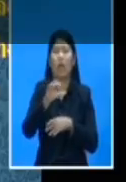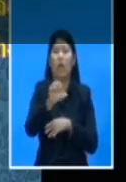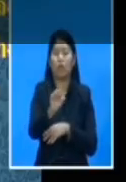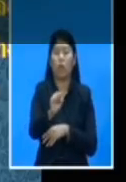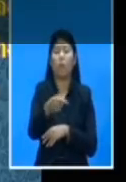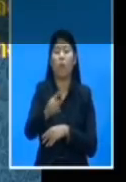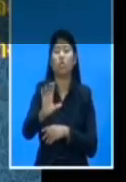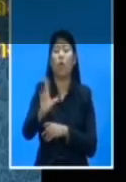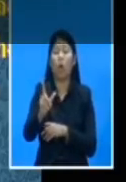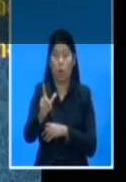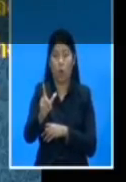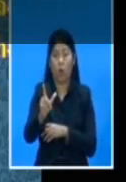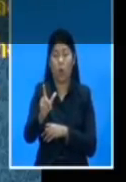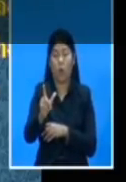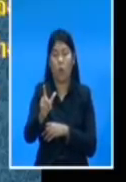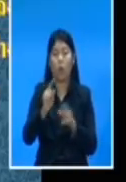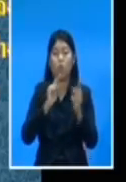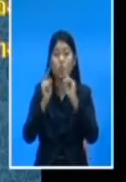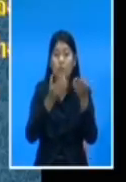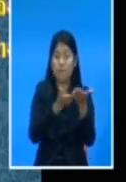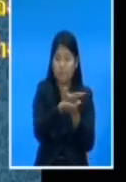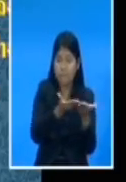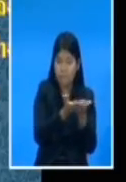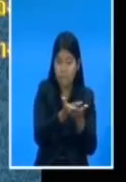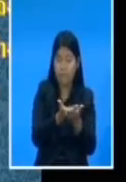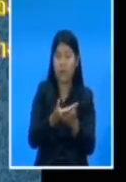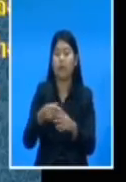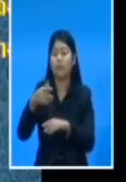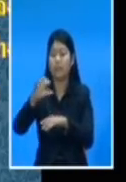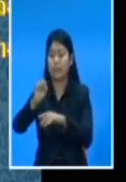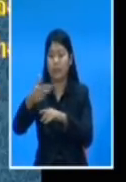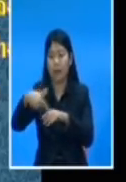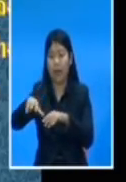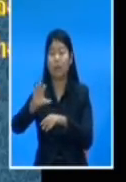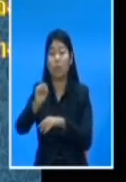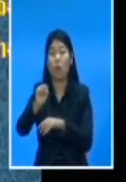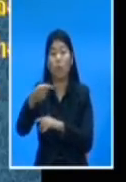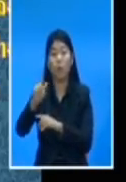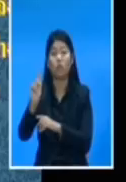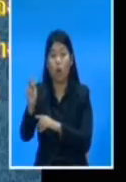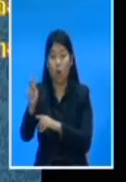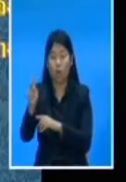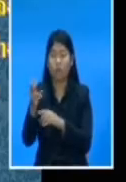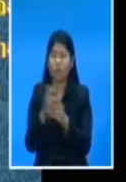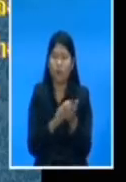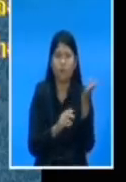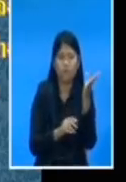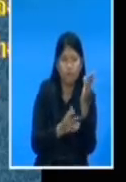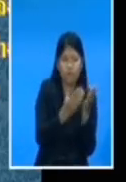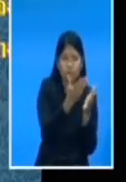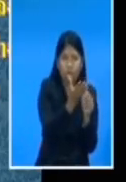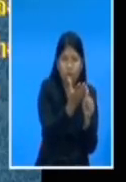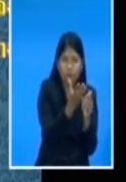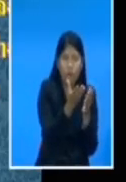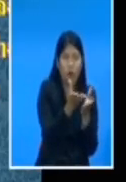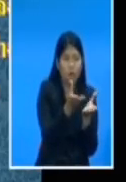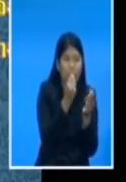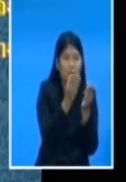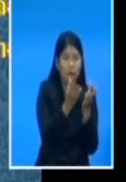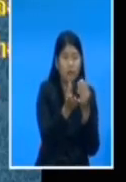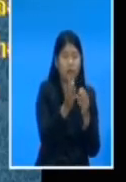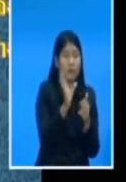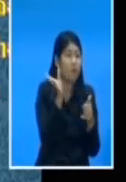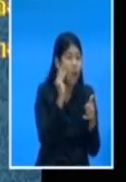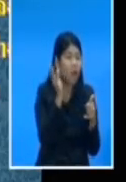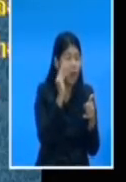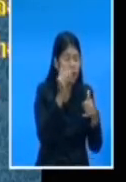ช.ของสภาสปท.ไปรับฟังความคิดเห็นจากองค์กรในกระบวนการยุติธร